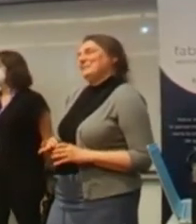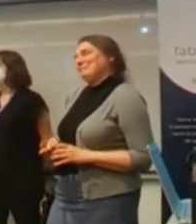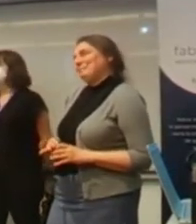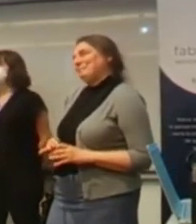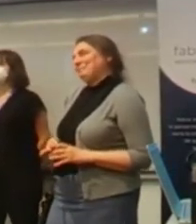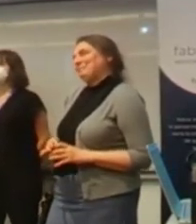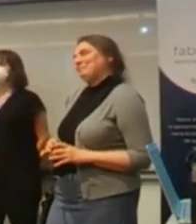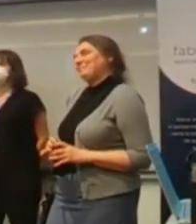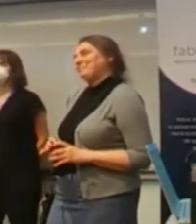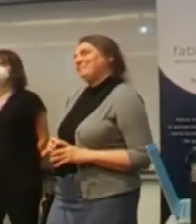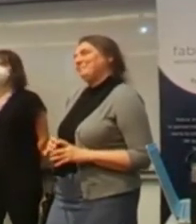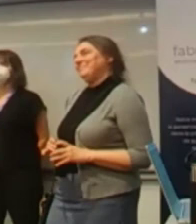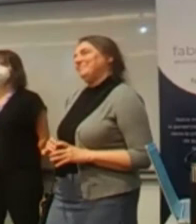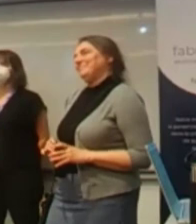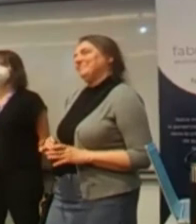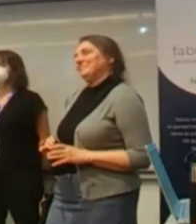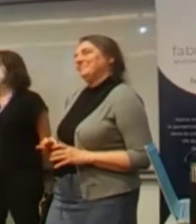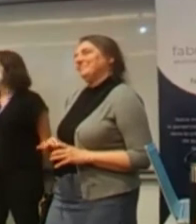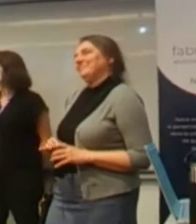Oui.